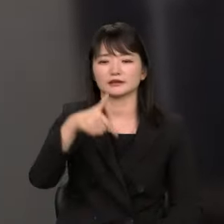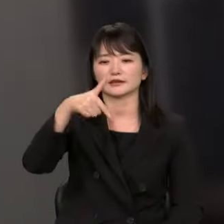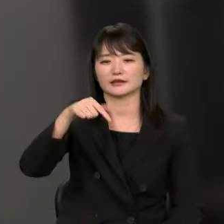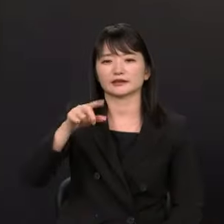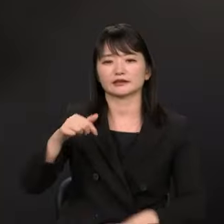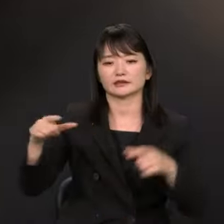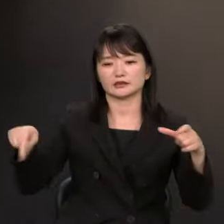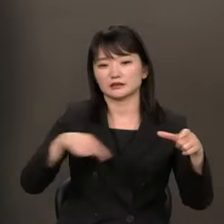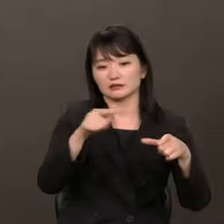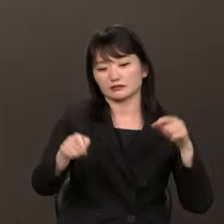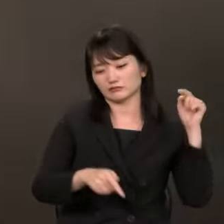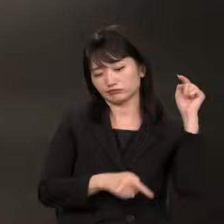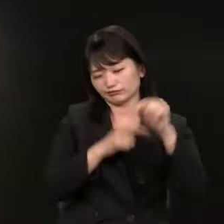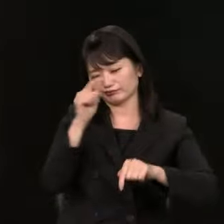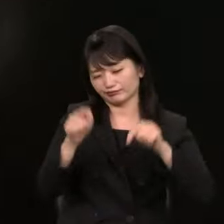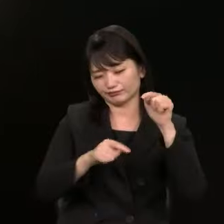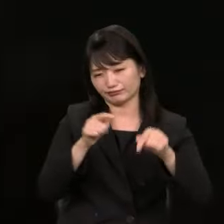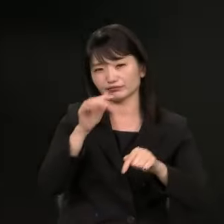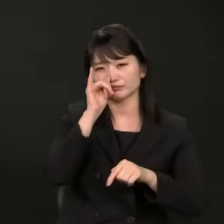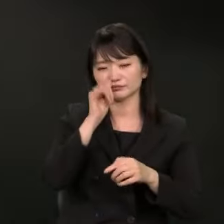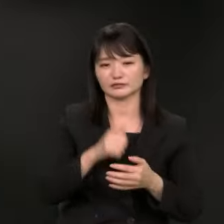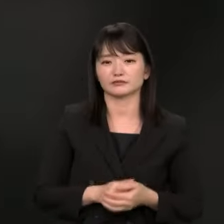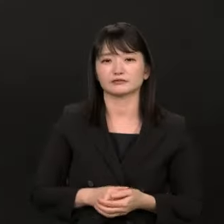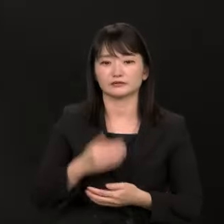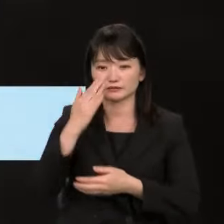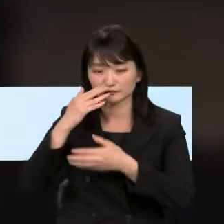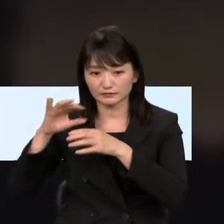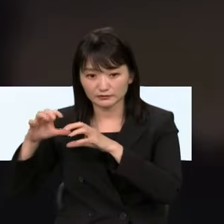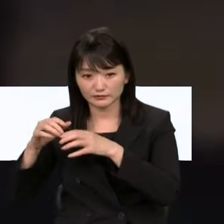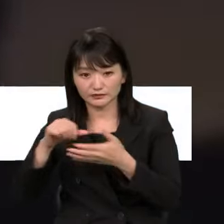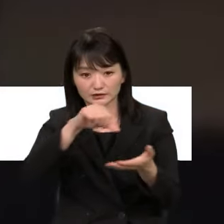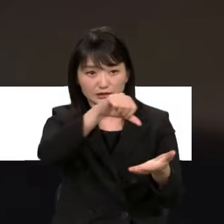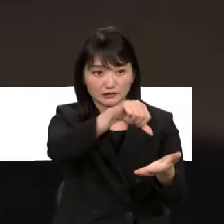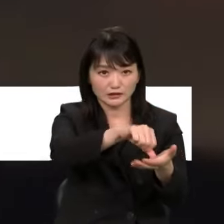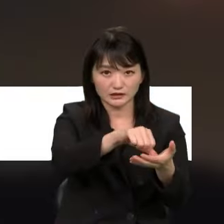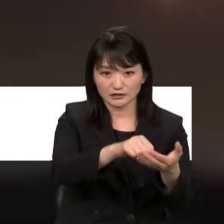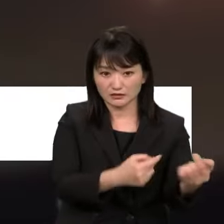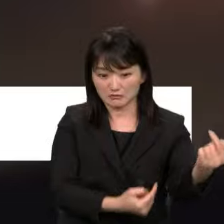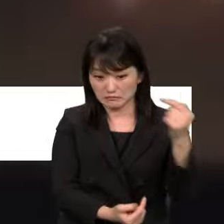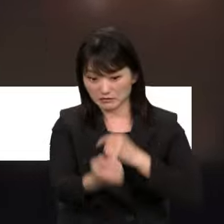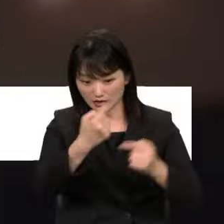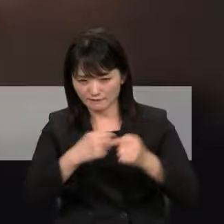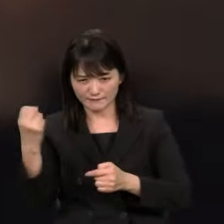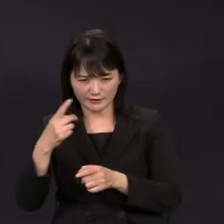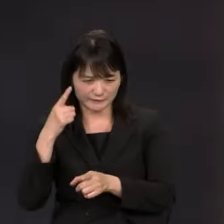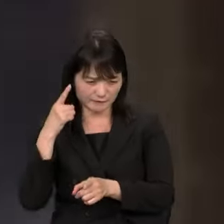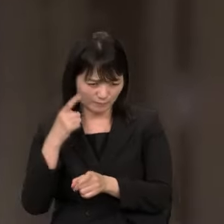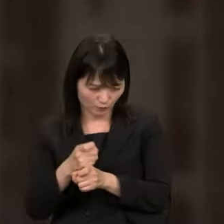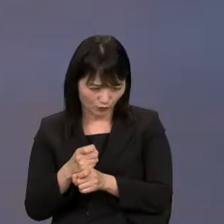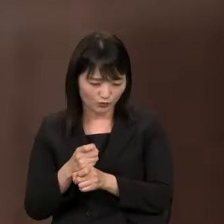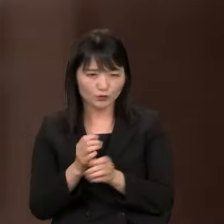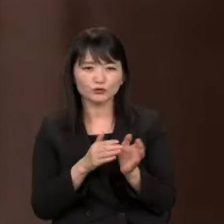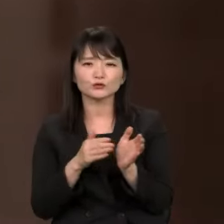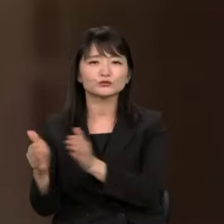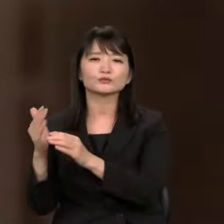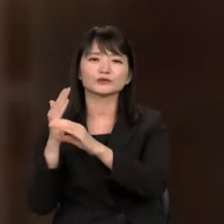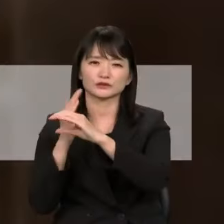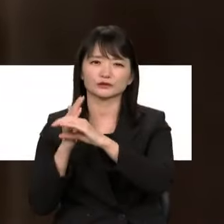대한 공습도 이어갔습니다 이스라엘은 이란의 미사일 공습에 대한 보복도 준비중입니다